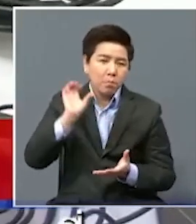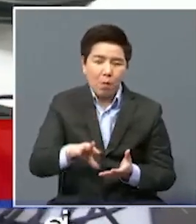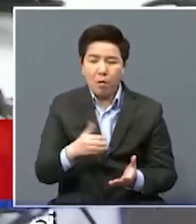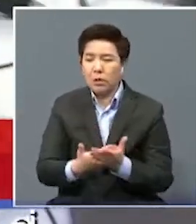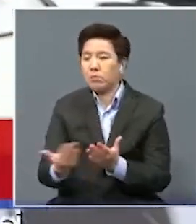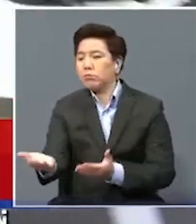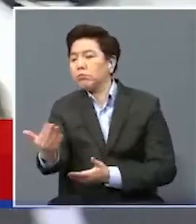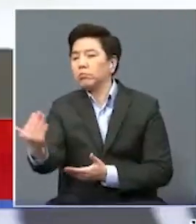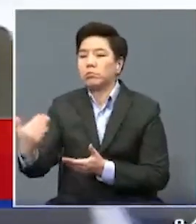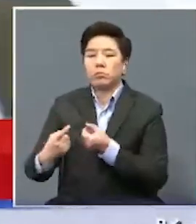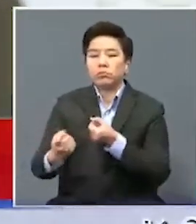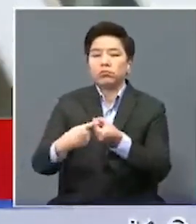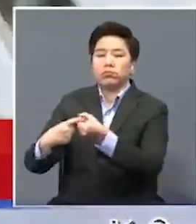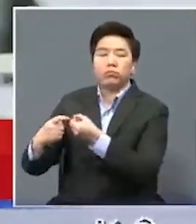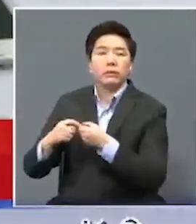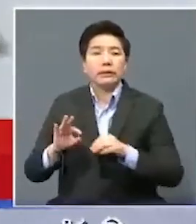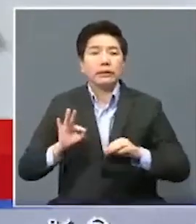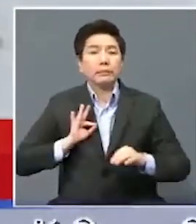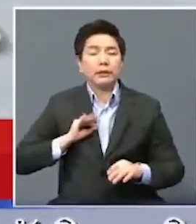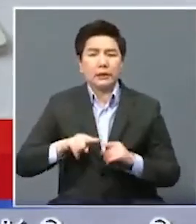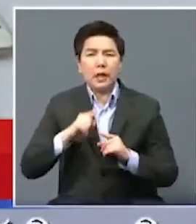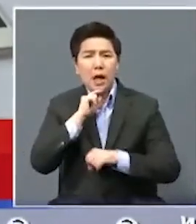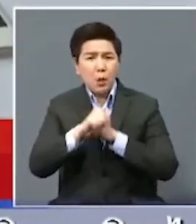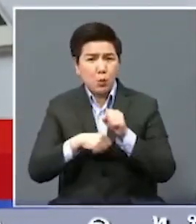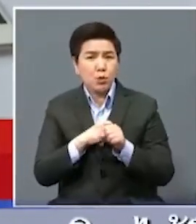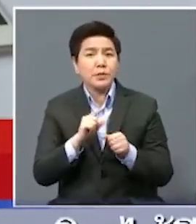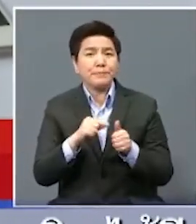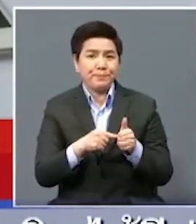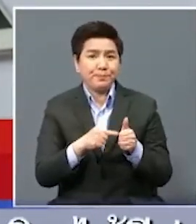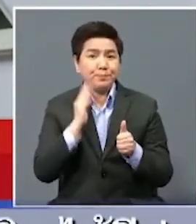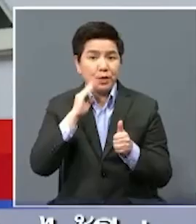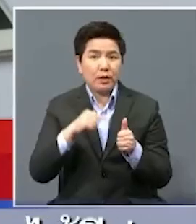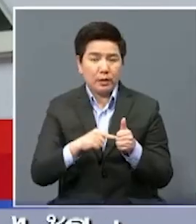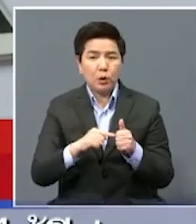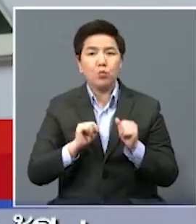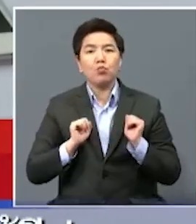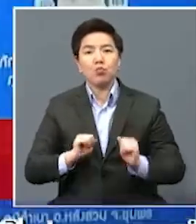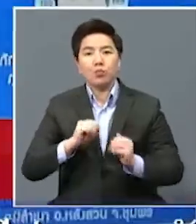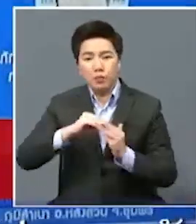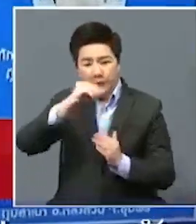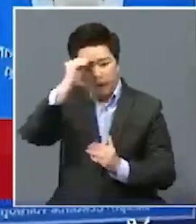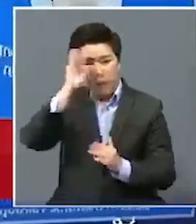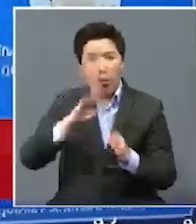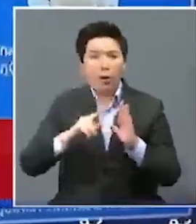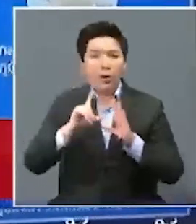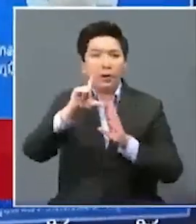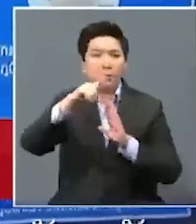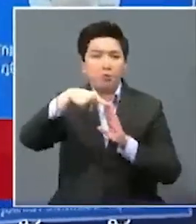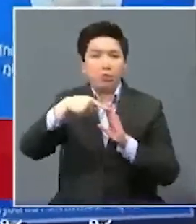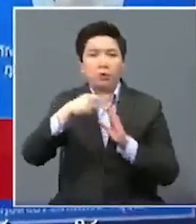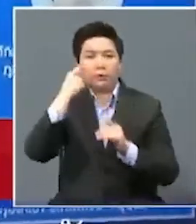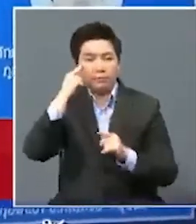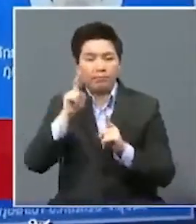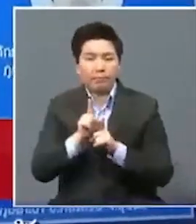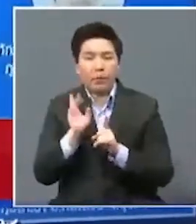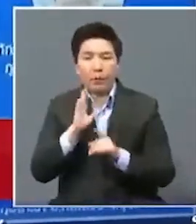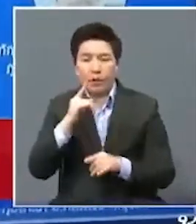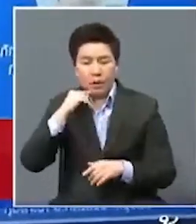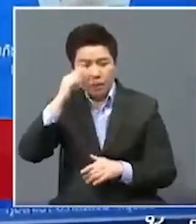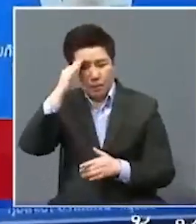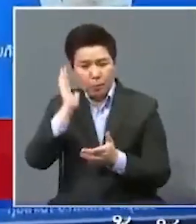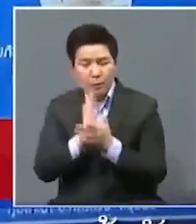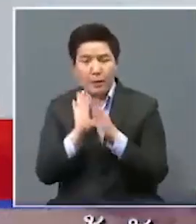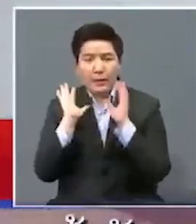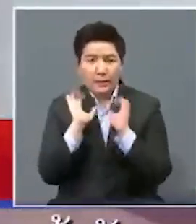ล้วเรียกค่าสมาชิกเนี่ยคือนายปรเมศอายุ20ปีค่ะเป็นหนุ่มนักศึกษาชาวลำพูนเจ้าหน้าที่ก็เลยนำกำลังเ